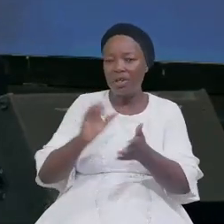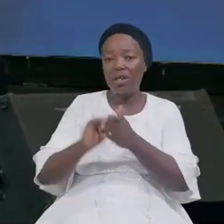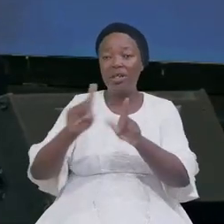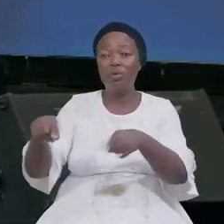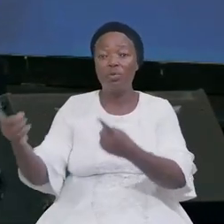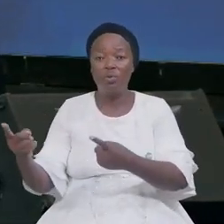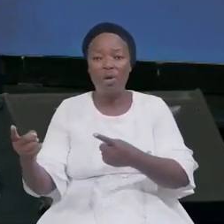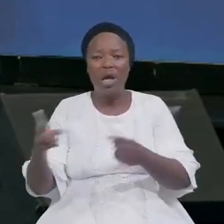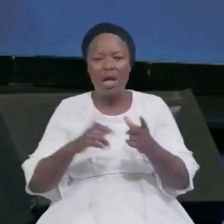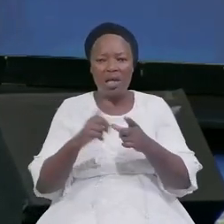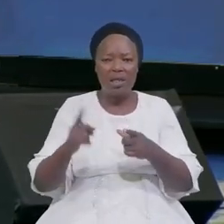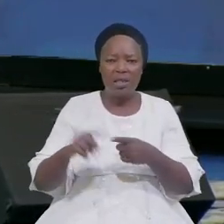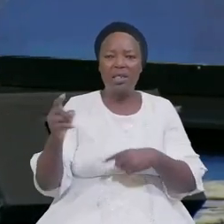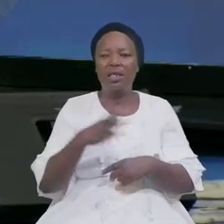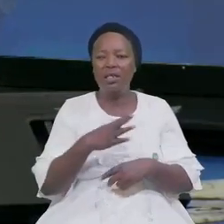trouvent,